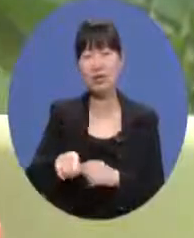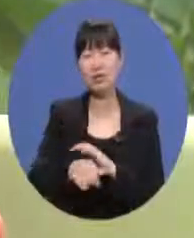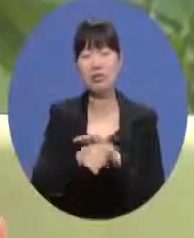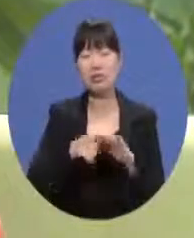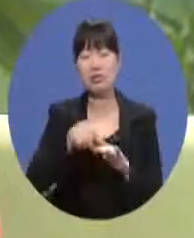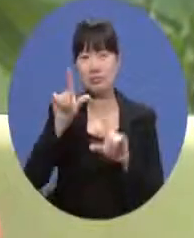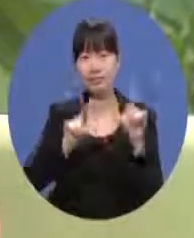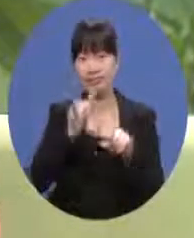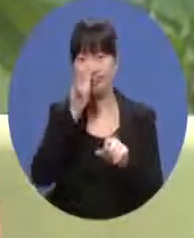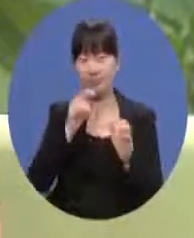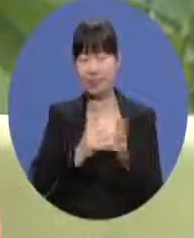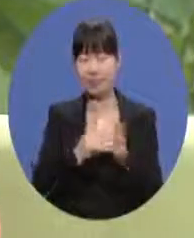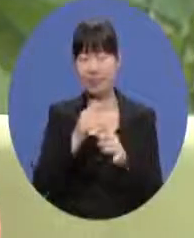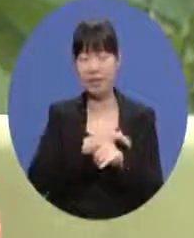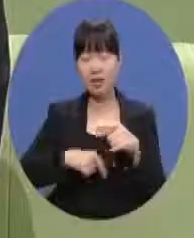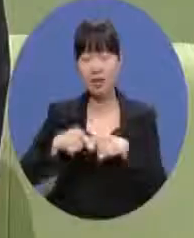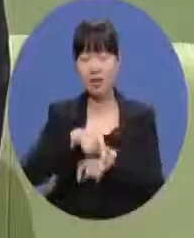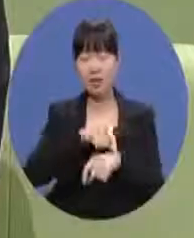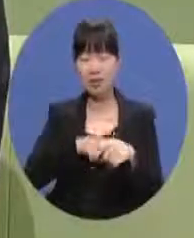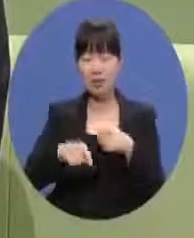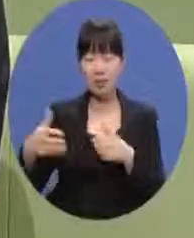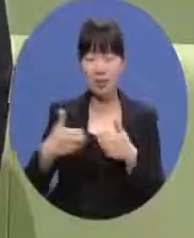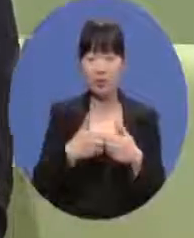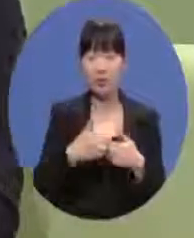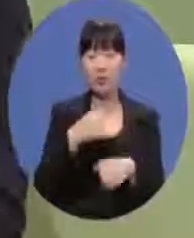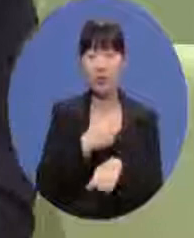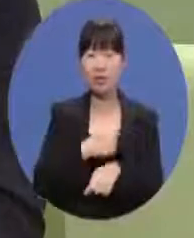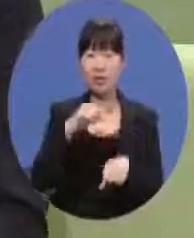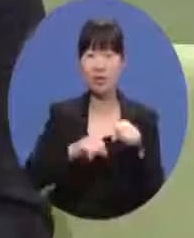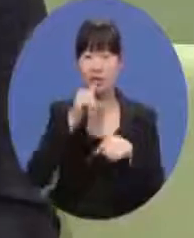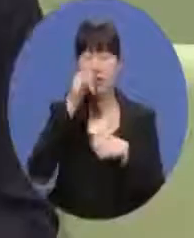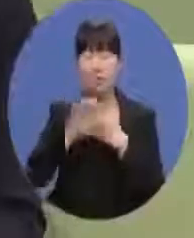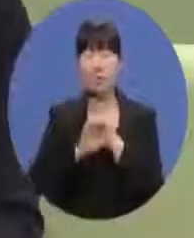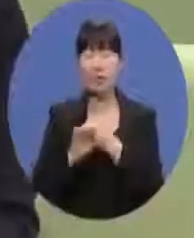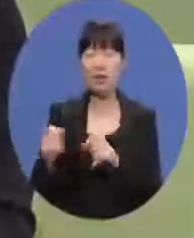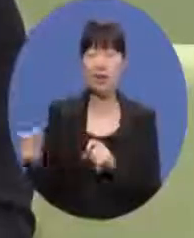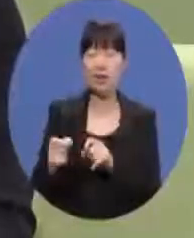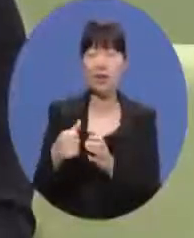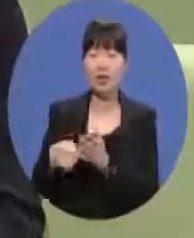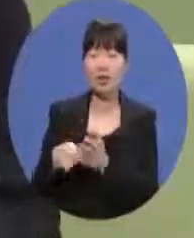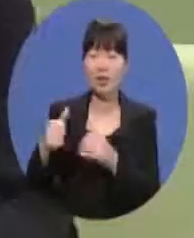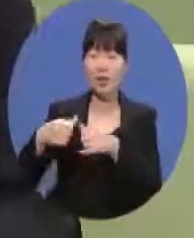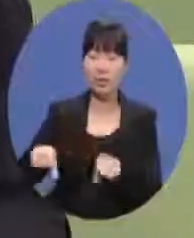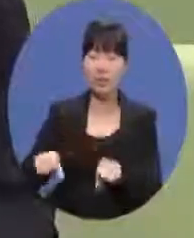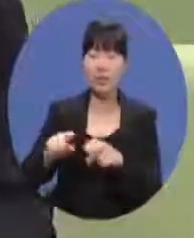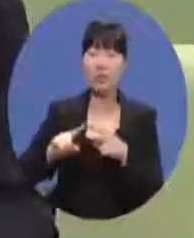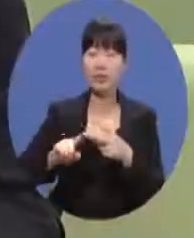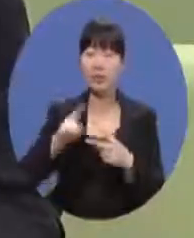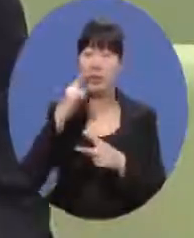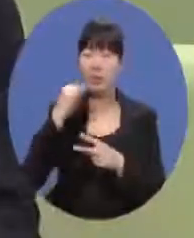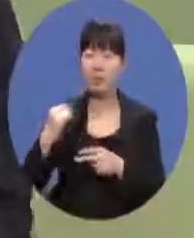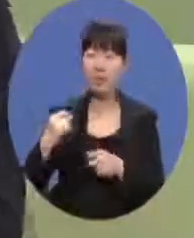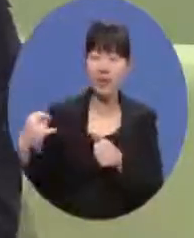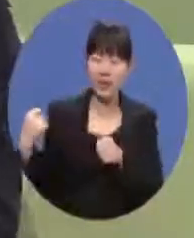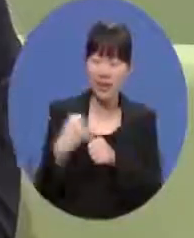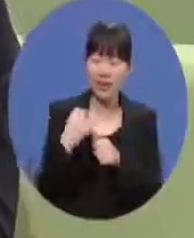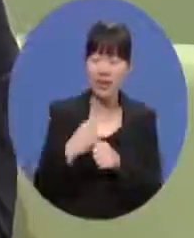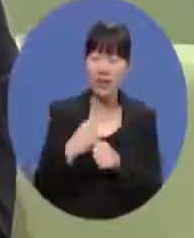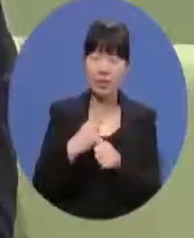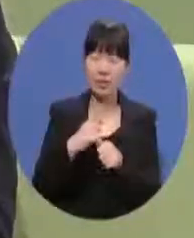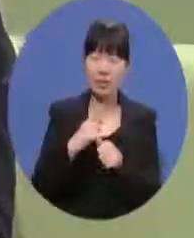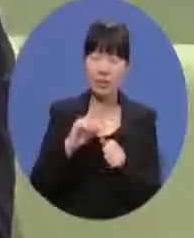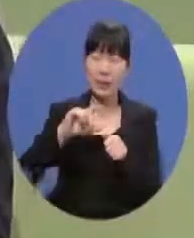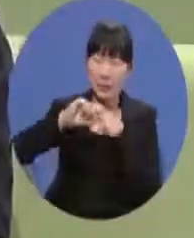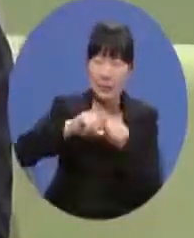소극적인 형태고요. 조금 더 적극적인 공격적인 행동이 되면 옆에 있는 물건을 부순다든지 엄마를 때리고 꼬집는다든지